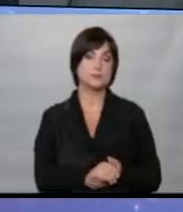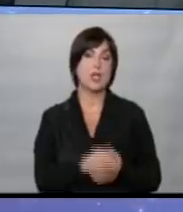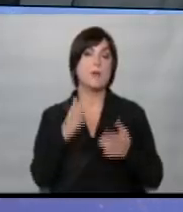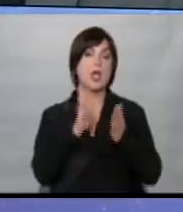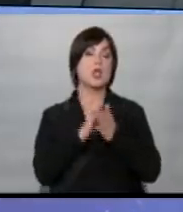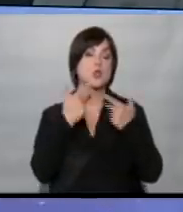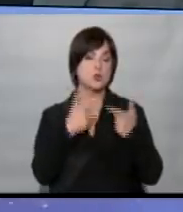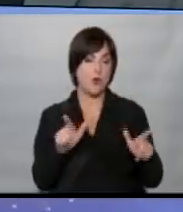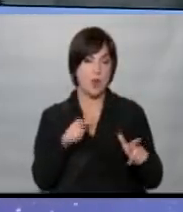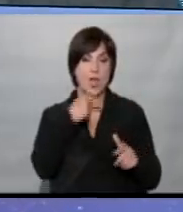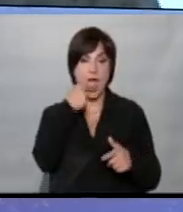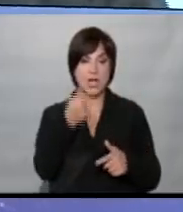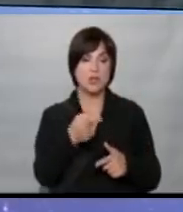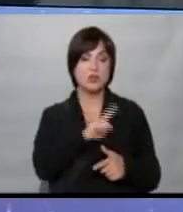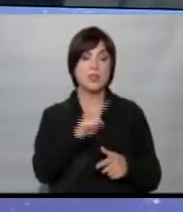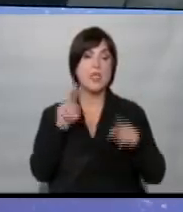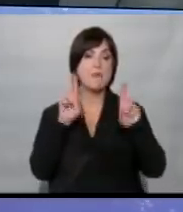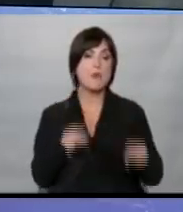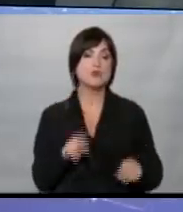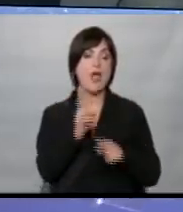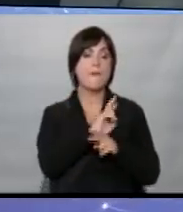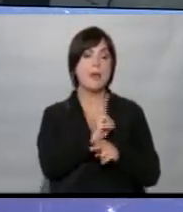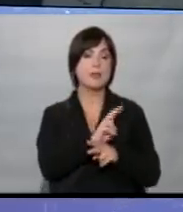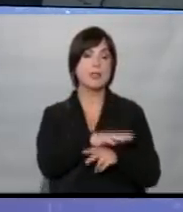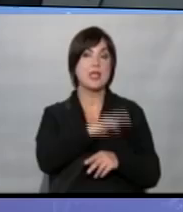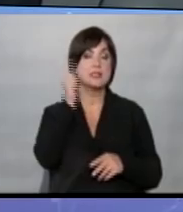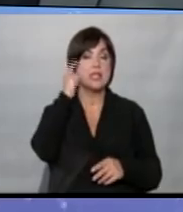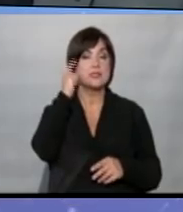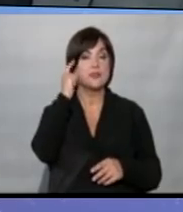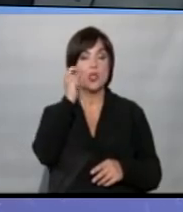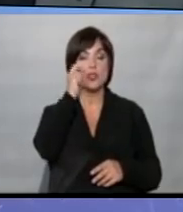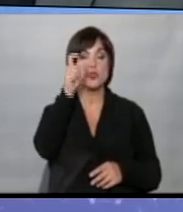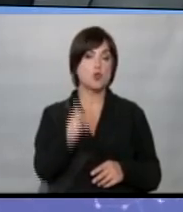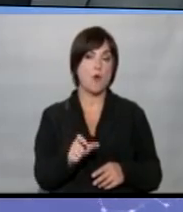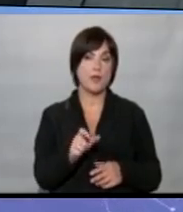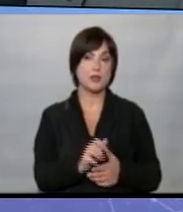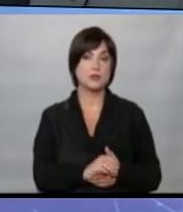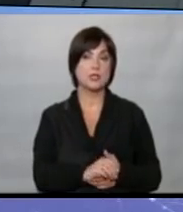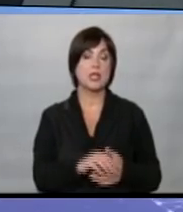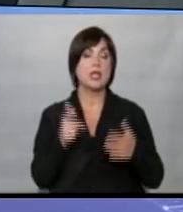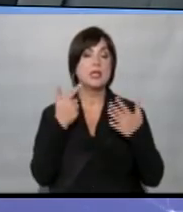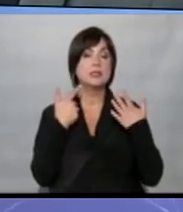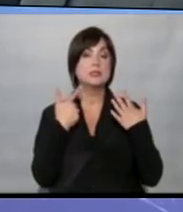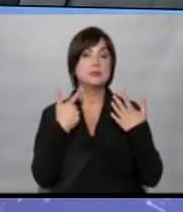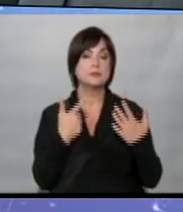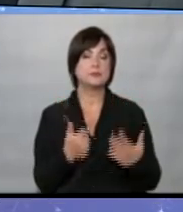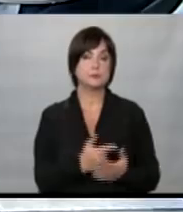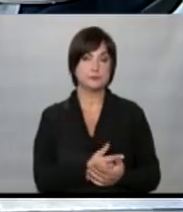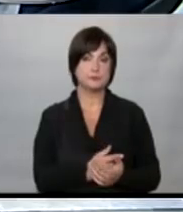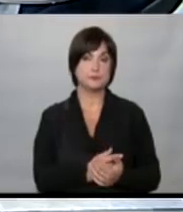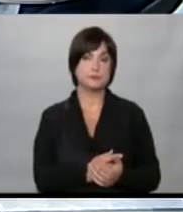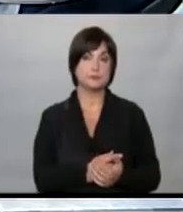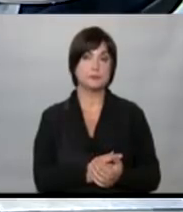дозволи ми сега да кажам. Значи, не можат да манипулираат со свеста на човекот. Па мене ми упадат во збор, сега велите дозволи